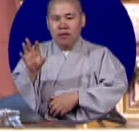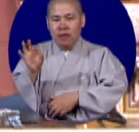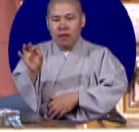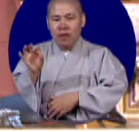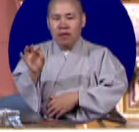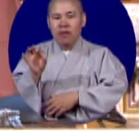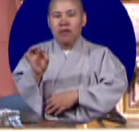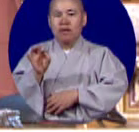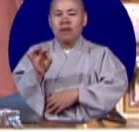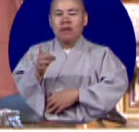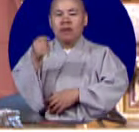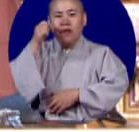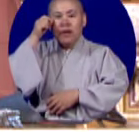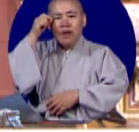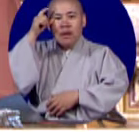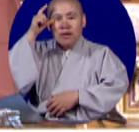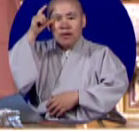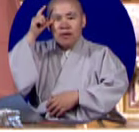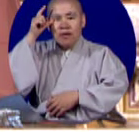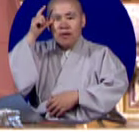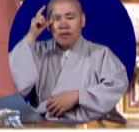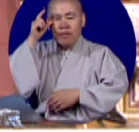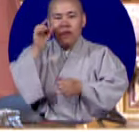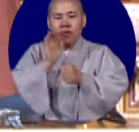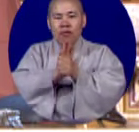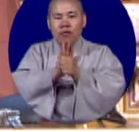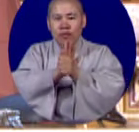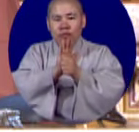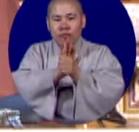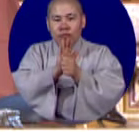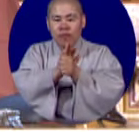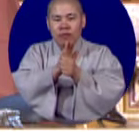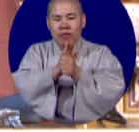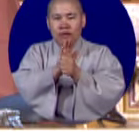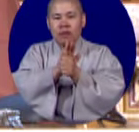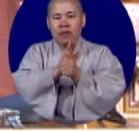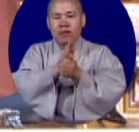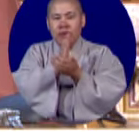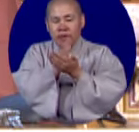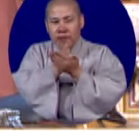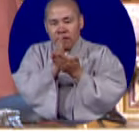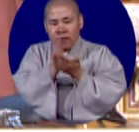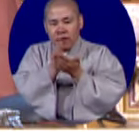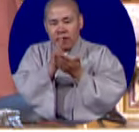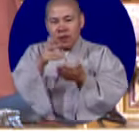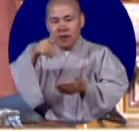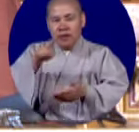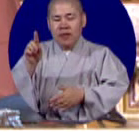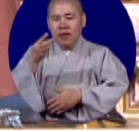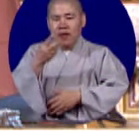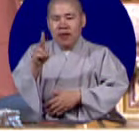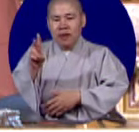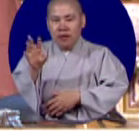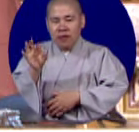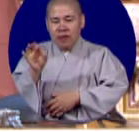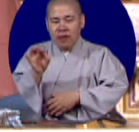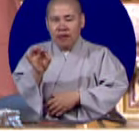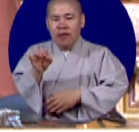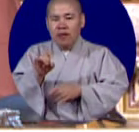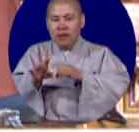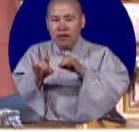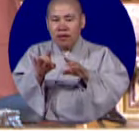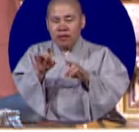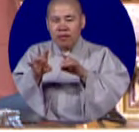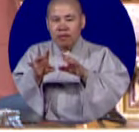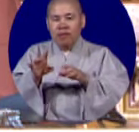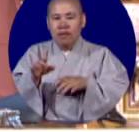조보리분이라고. 깨달음을 돕는 그 하나하나를 자량이라고 그래요. 하나하나를. 그래서 그 나눌 분자